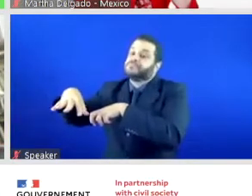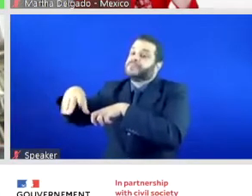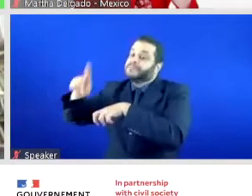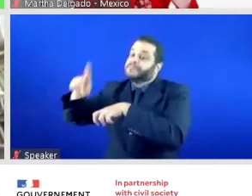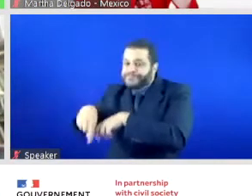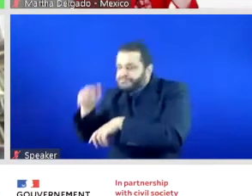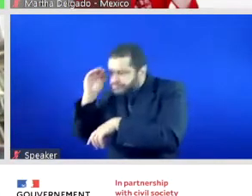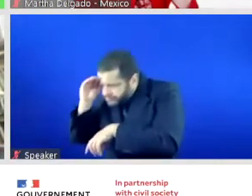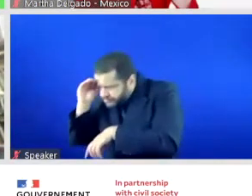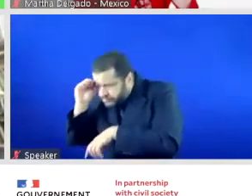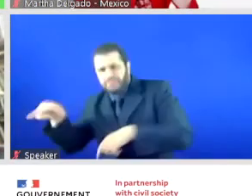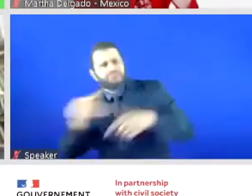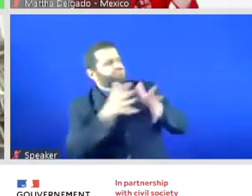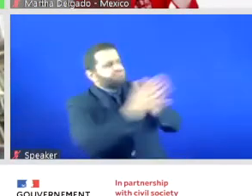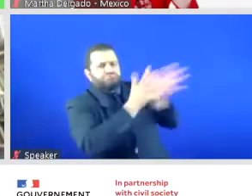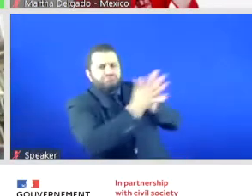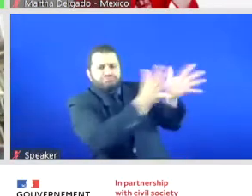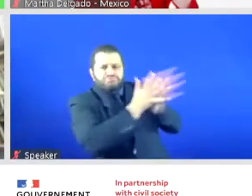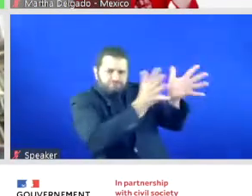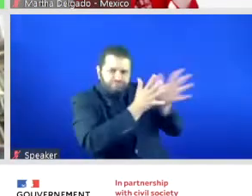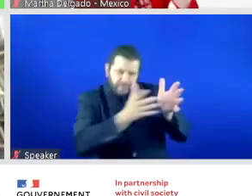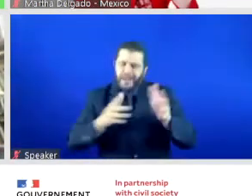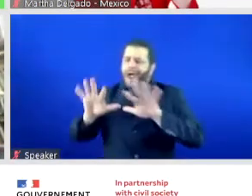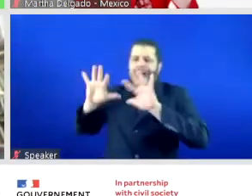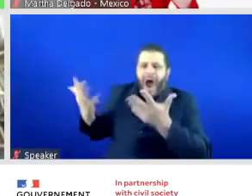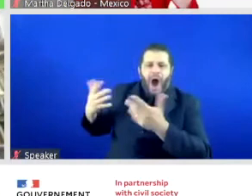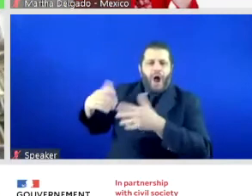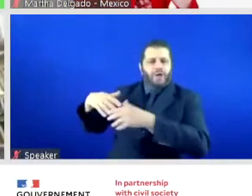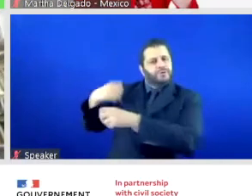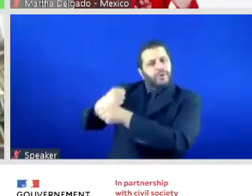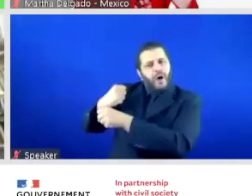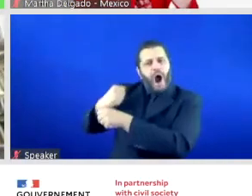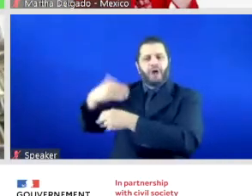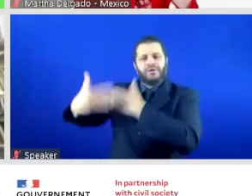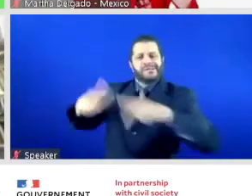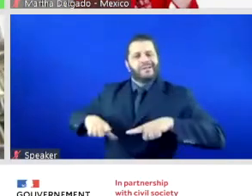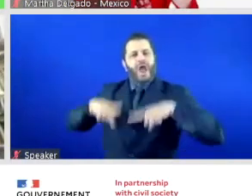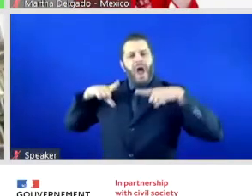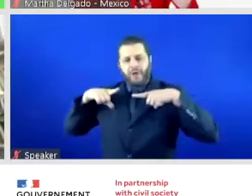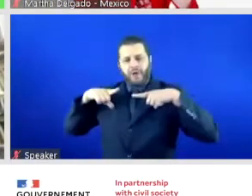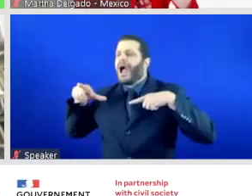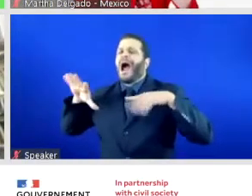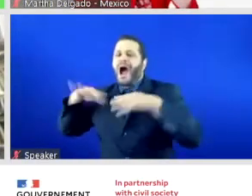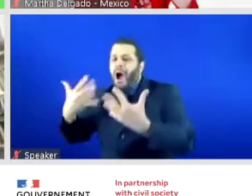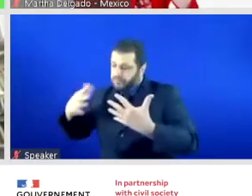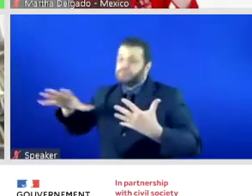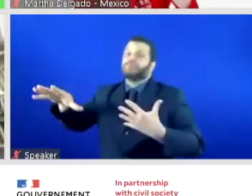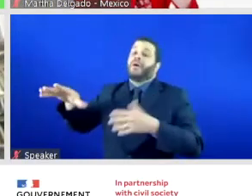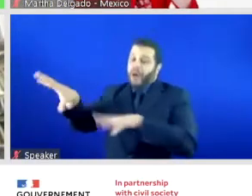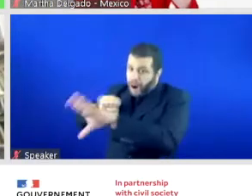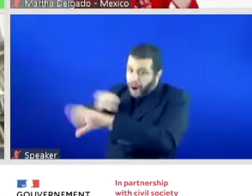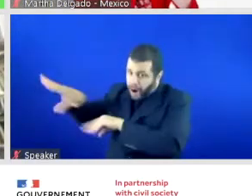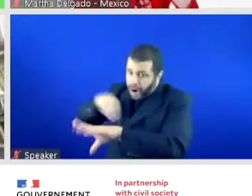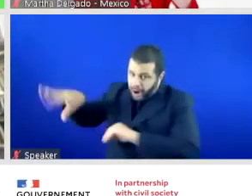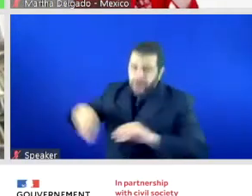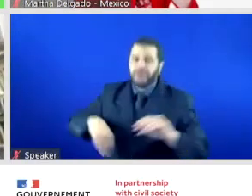ne peut pas prendre des décisions à nos places. Comme c'est nous les premiers impactés, on a des solutions, on doit participer à la prise de décision.